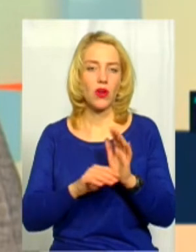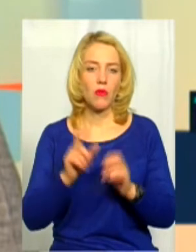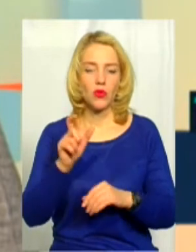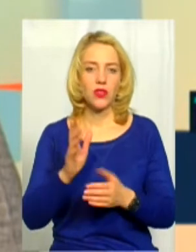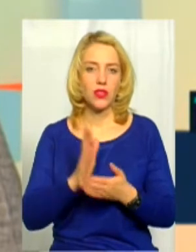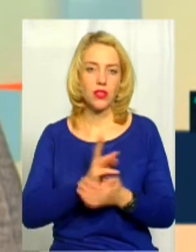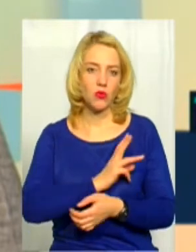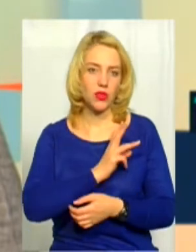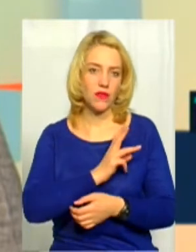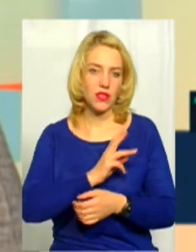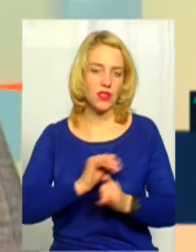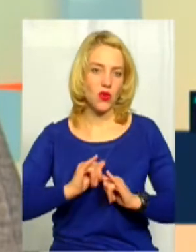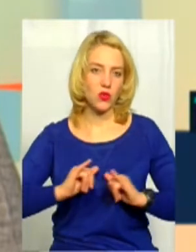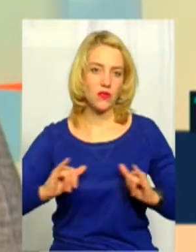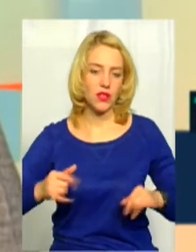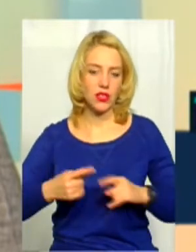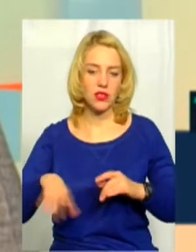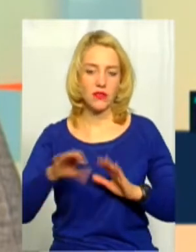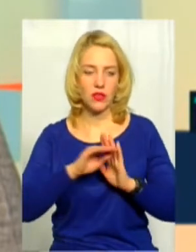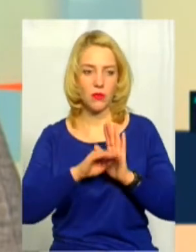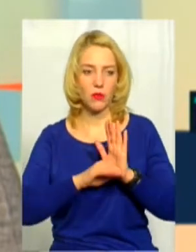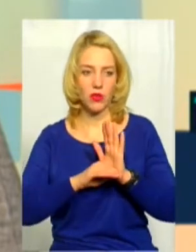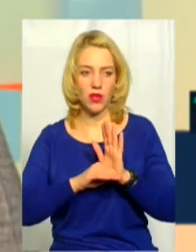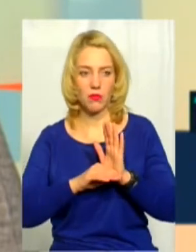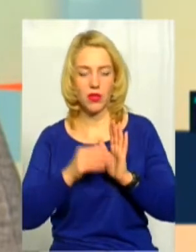мотивація розвиватися. Це всі програми, вони за кордоном.